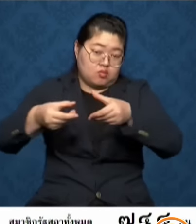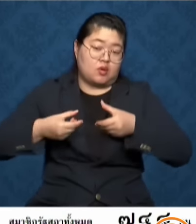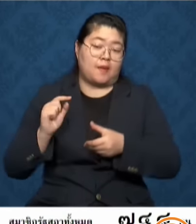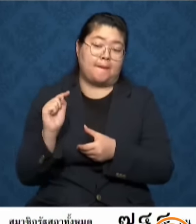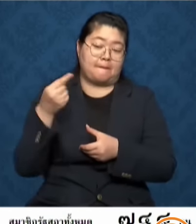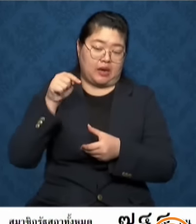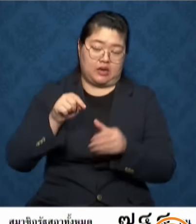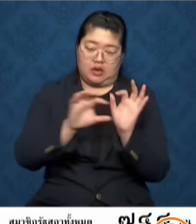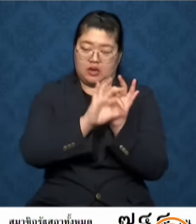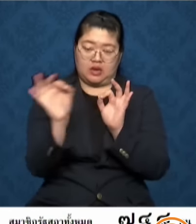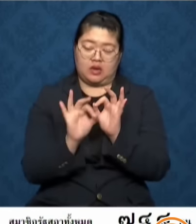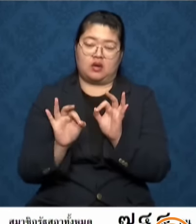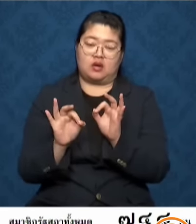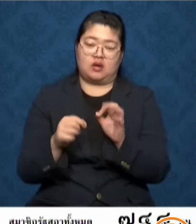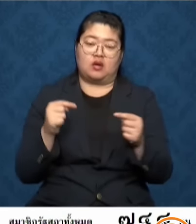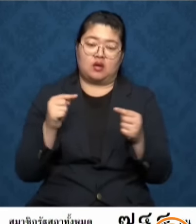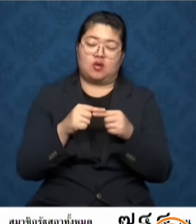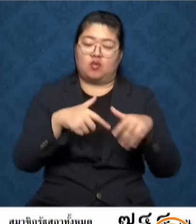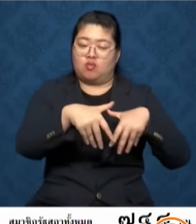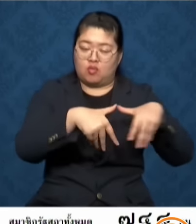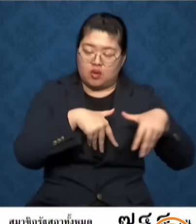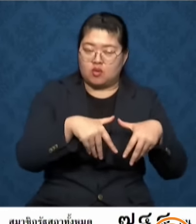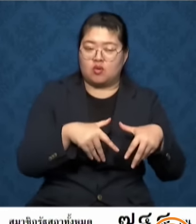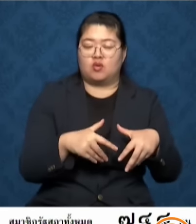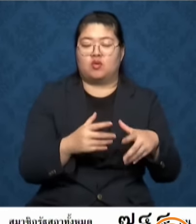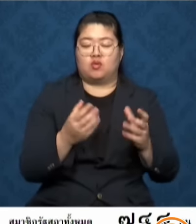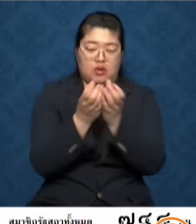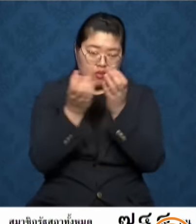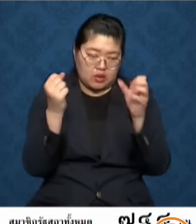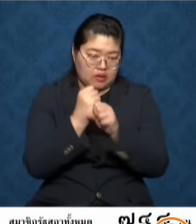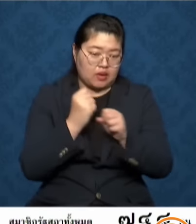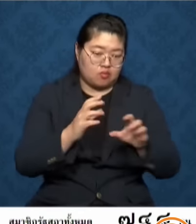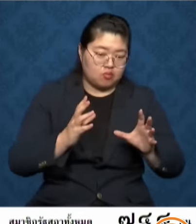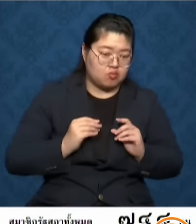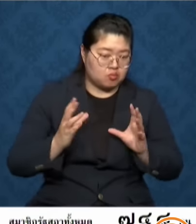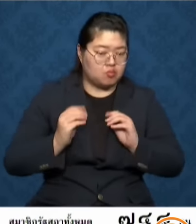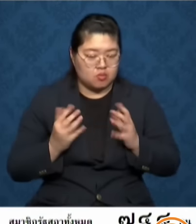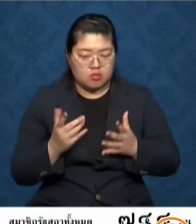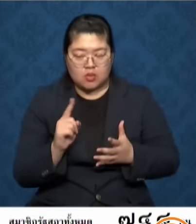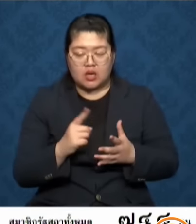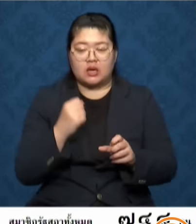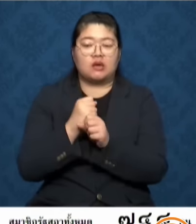จะต้องมบปัญ columnarี่นำไปสbereichเรากำล choต้องมี